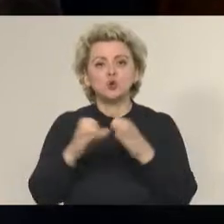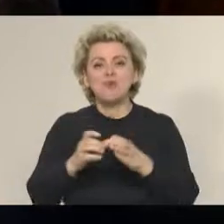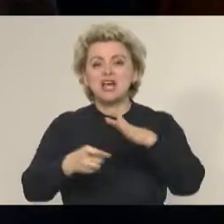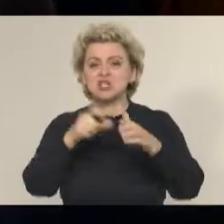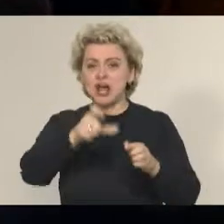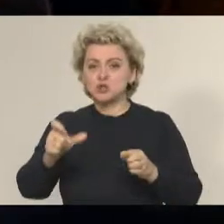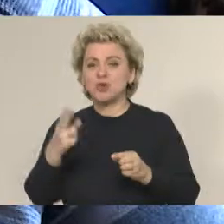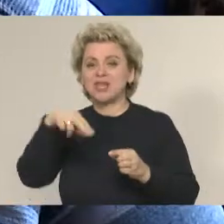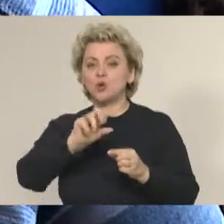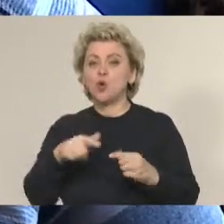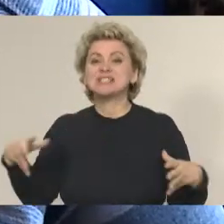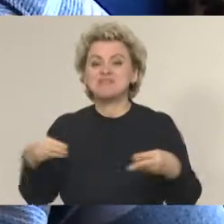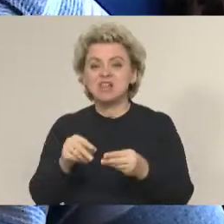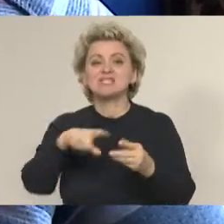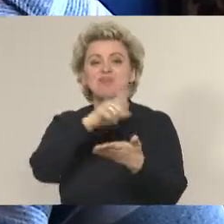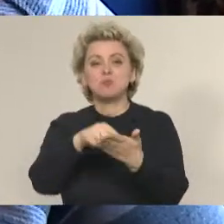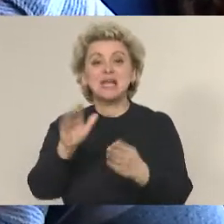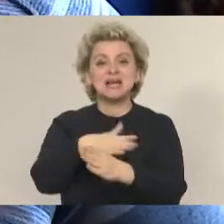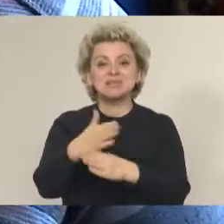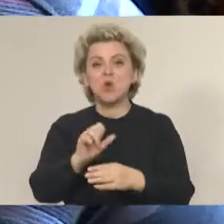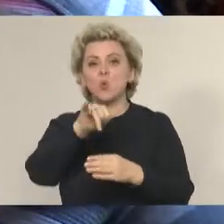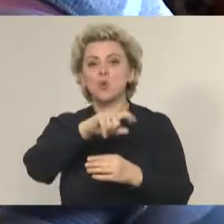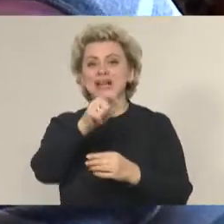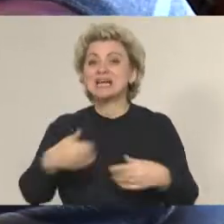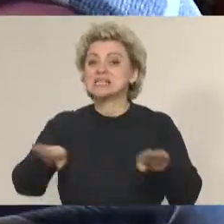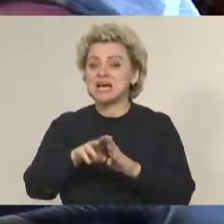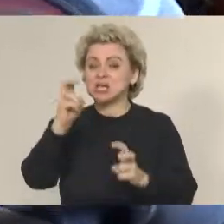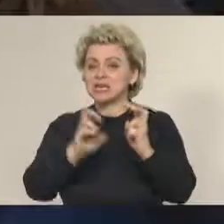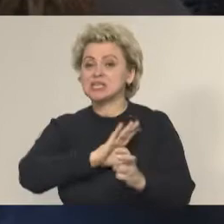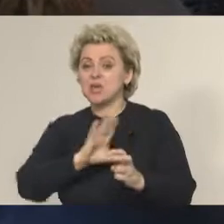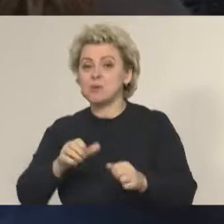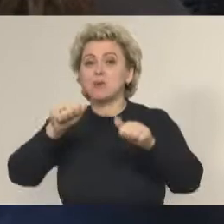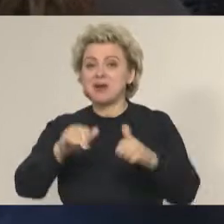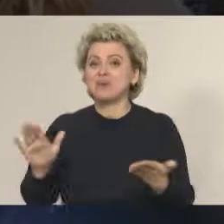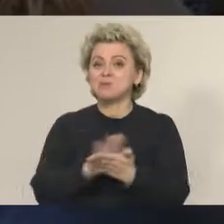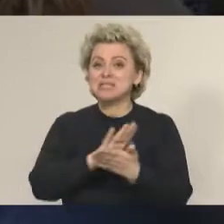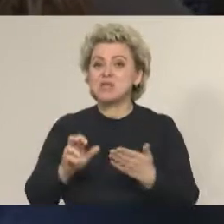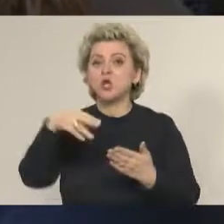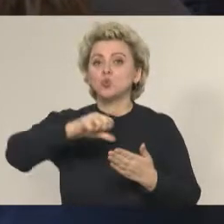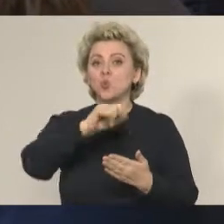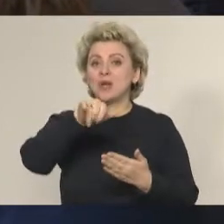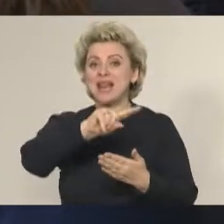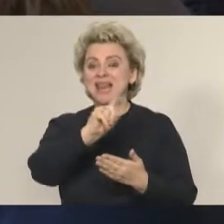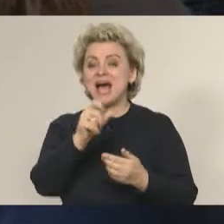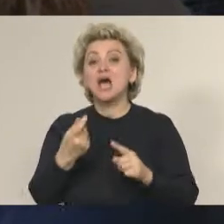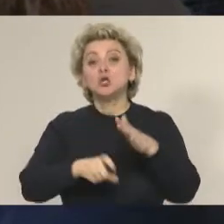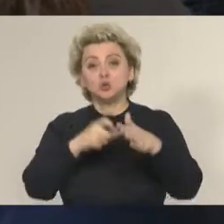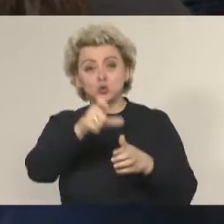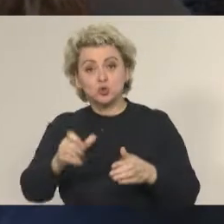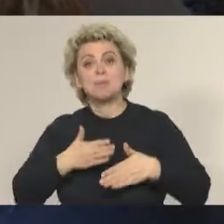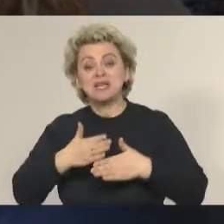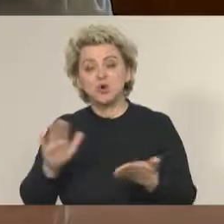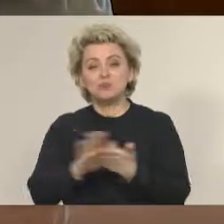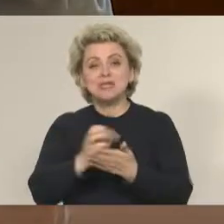шахтеров Кинкоула свелась к вопросу распределения угля. Закрылось предприятие и не стало права на бесплатное топливо. Но горняков поддерживают